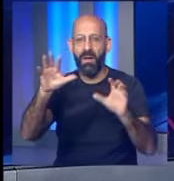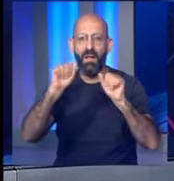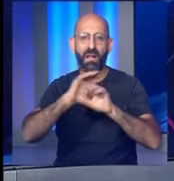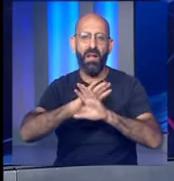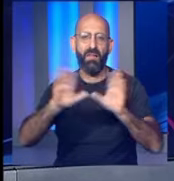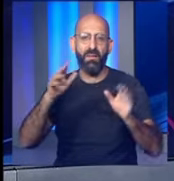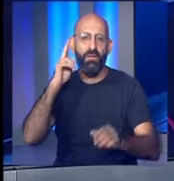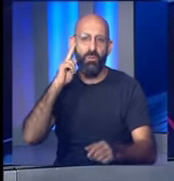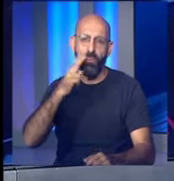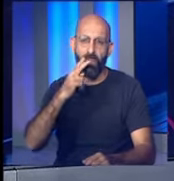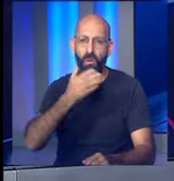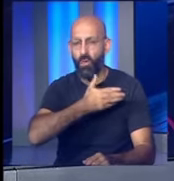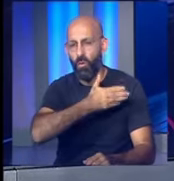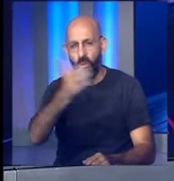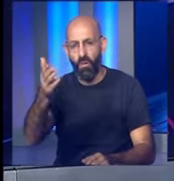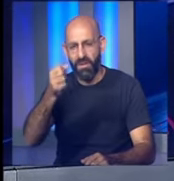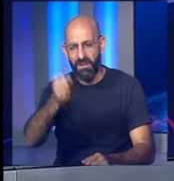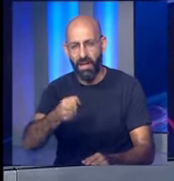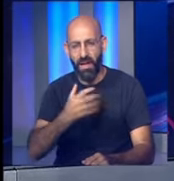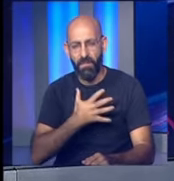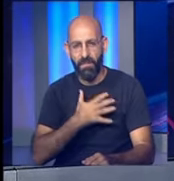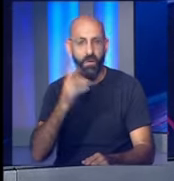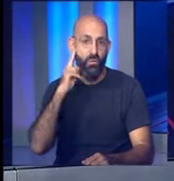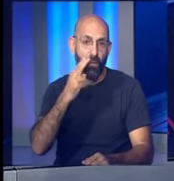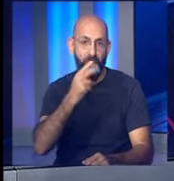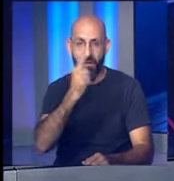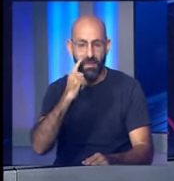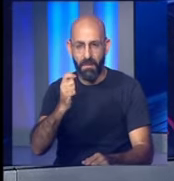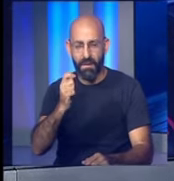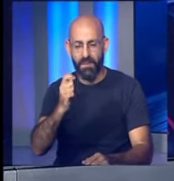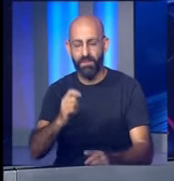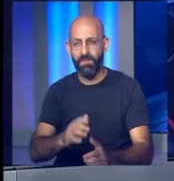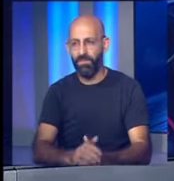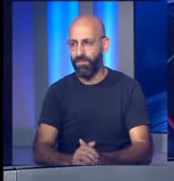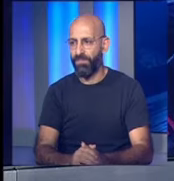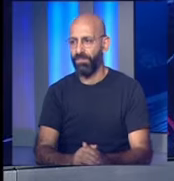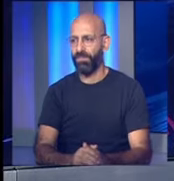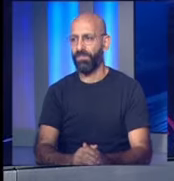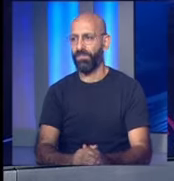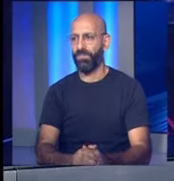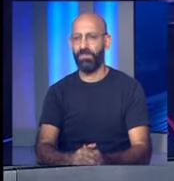نقاط المجتمع الآن مع نظيره البريطاني في لندن. في الختام